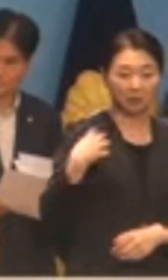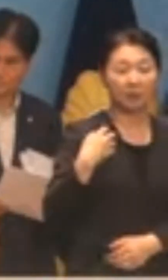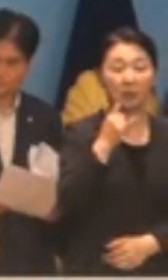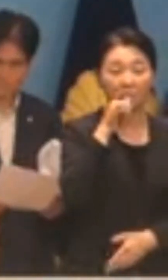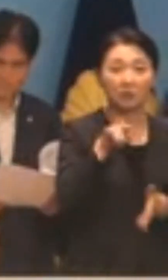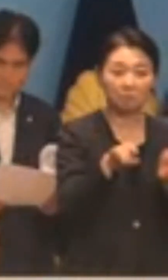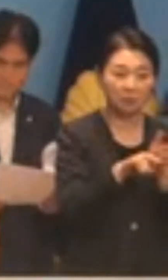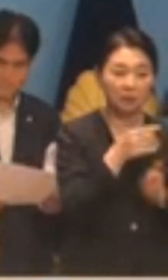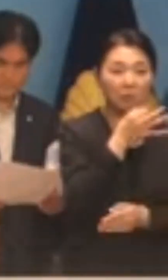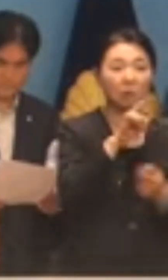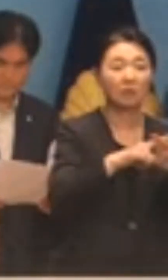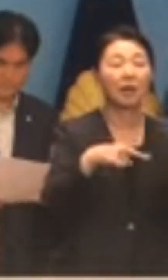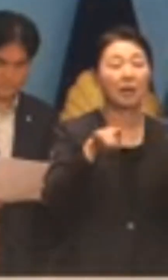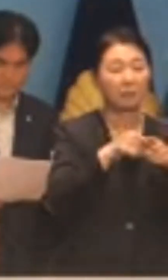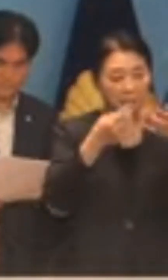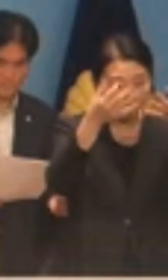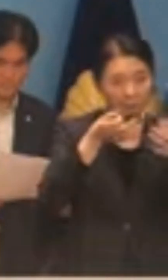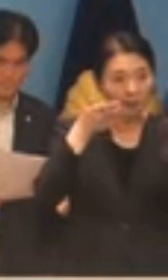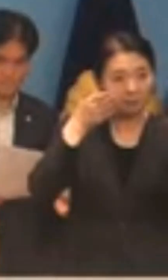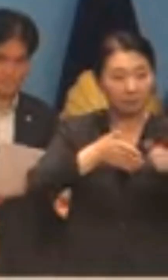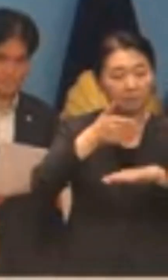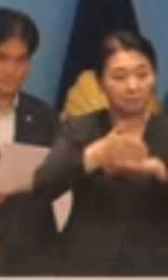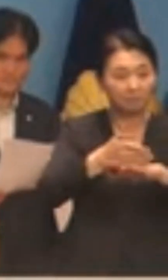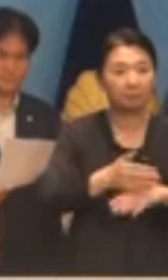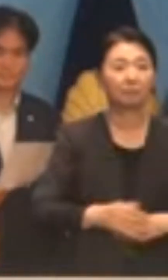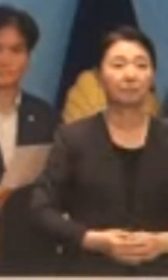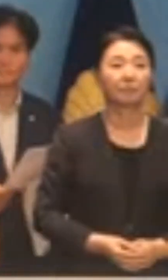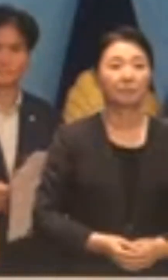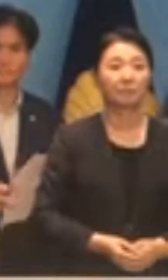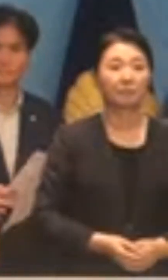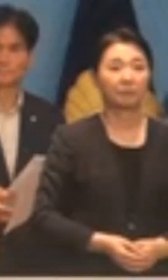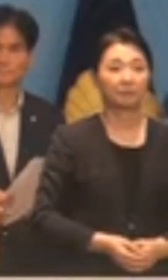오늘 함께 귀 기울여 주시기 바랍니다. 감사합니다.